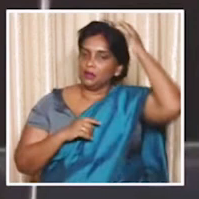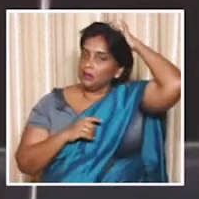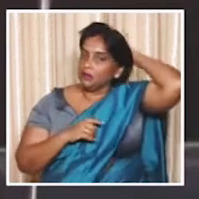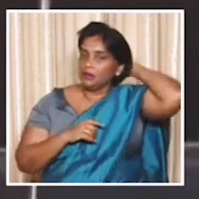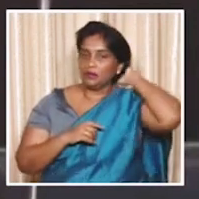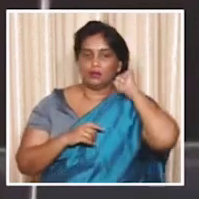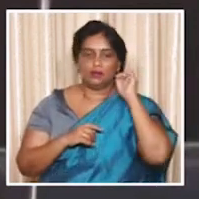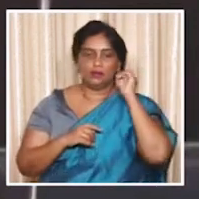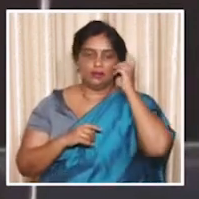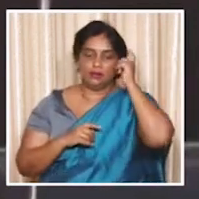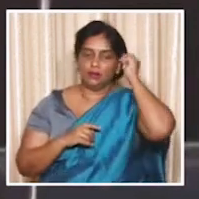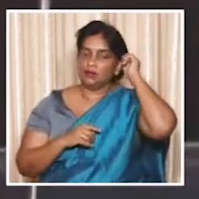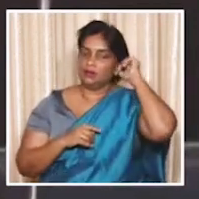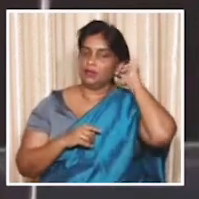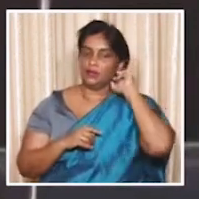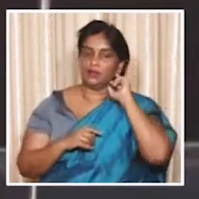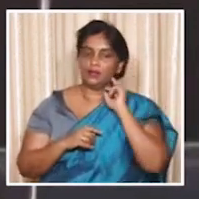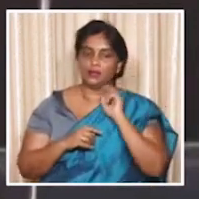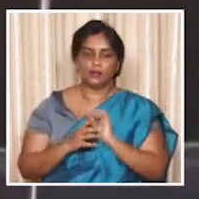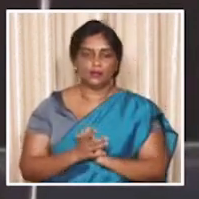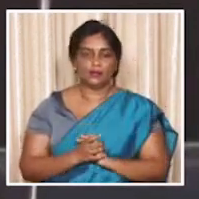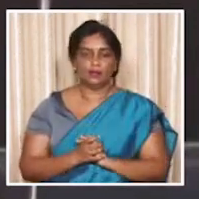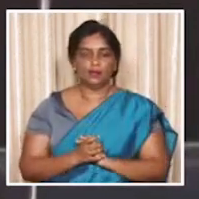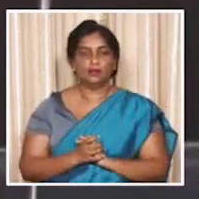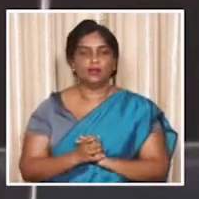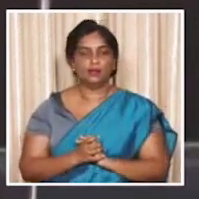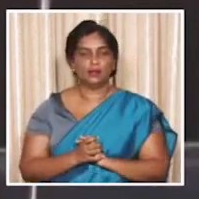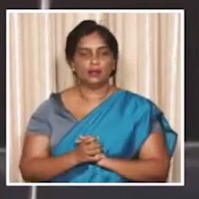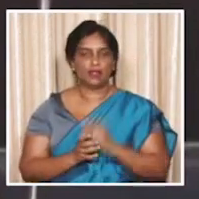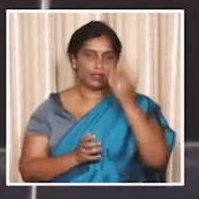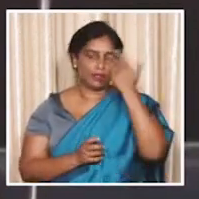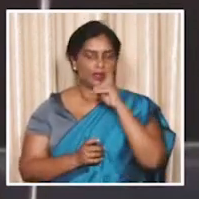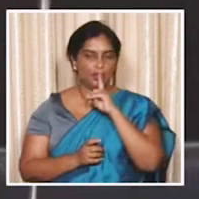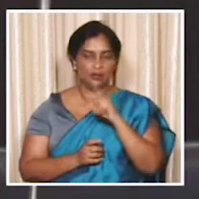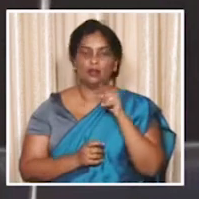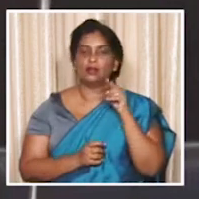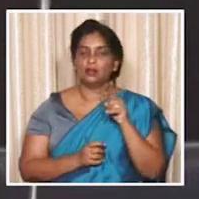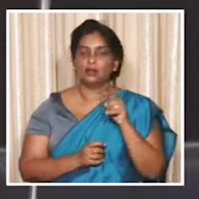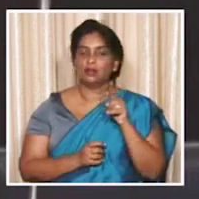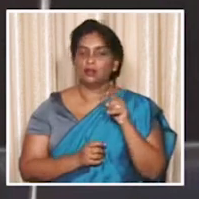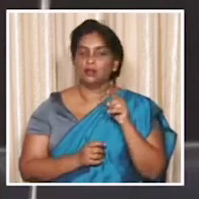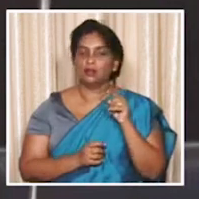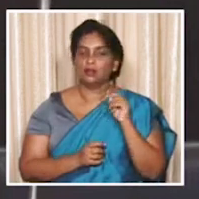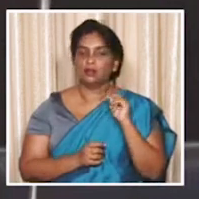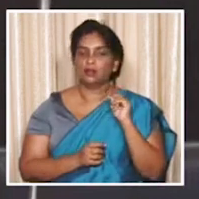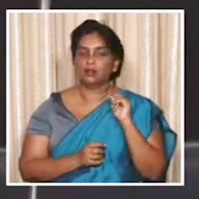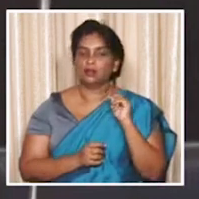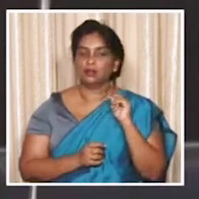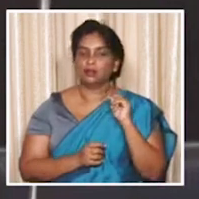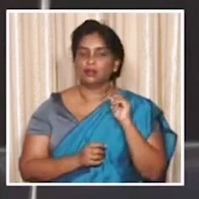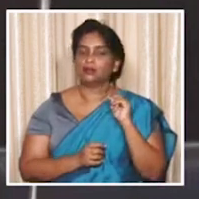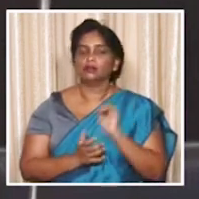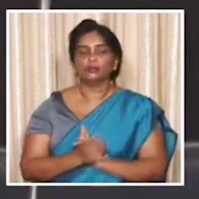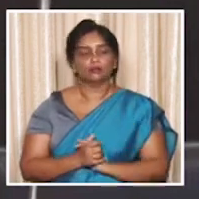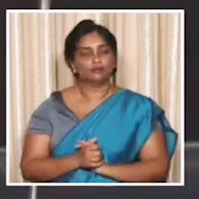SLBC රූපවාහිනී ගැන ඔබතුමා ඊයේ මම තමලෙන් කියන්නම්. ඔබ අදා ඊයේ ඔබතුමා කියලා තිබුණා ලොකුම ලොස්ට් එකට ගියා